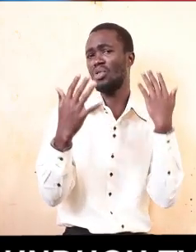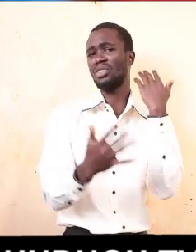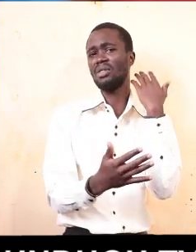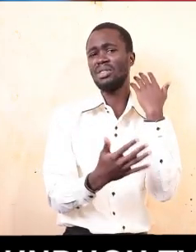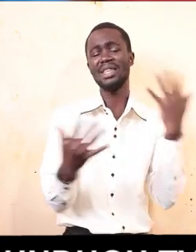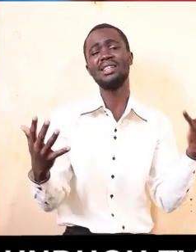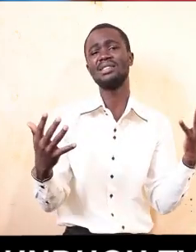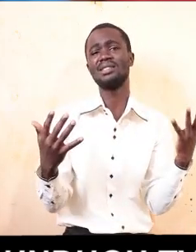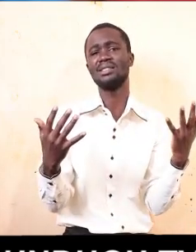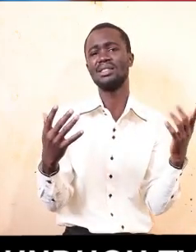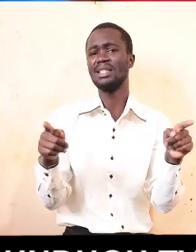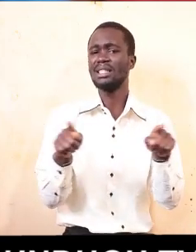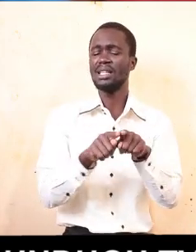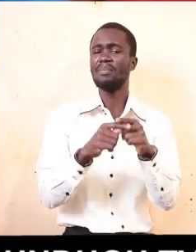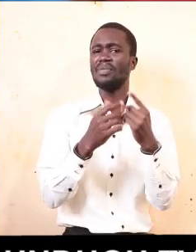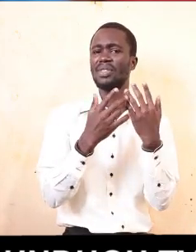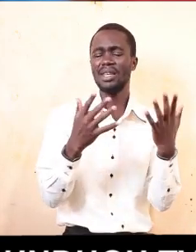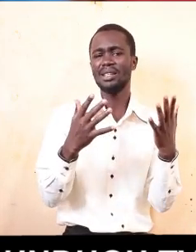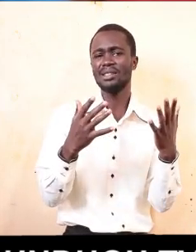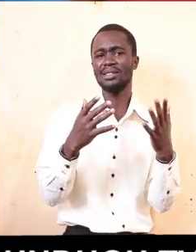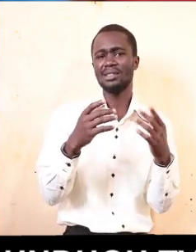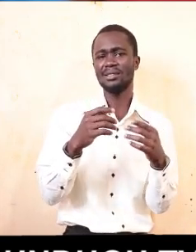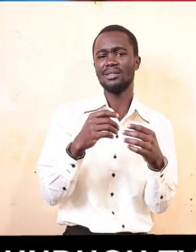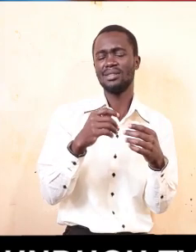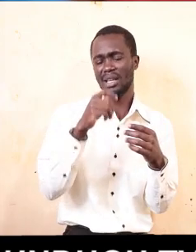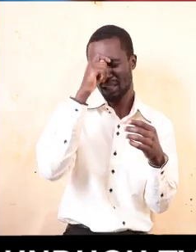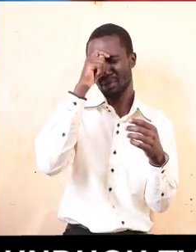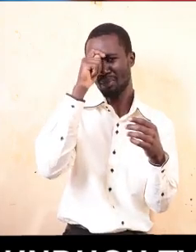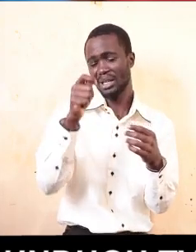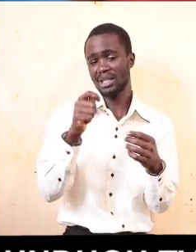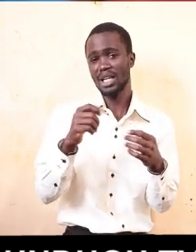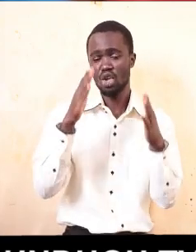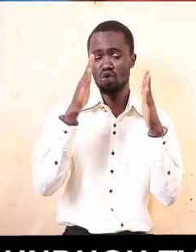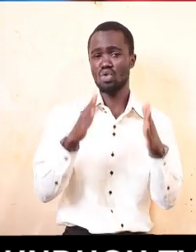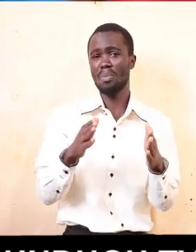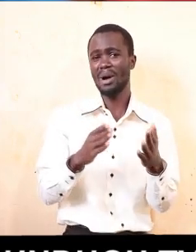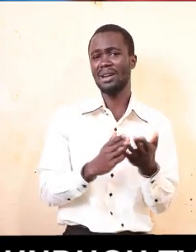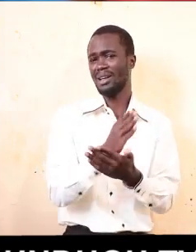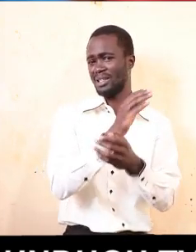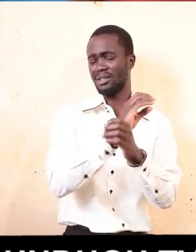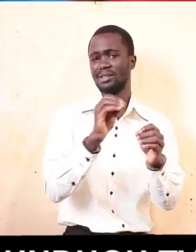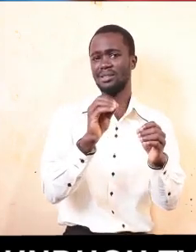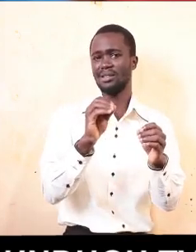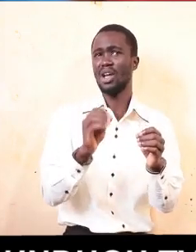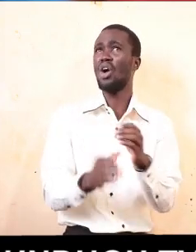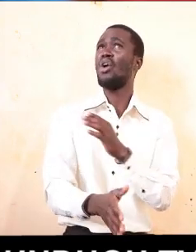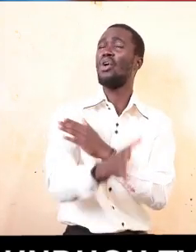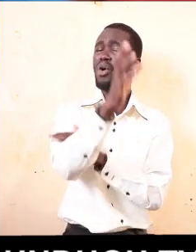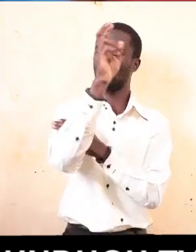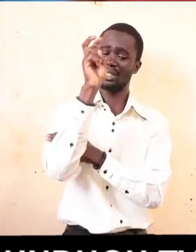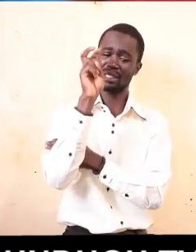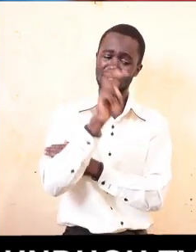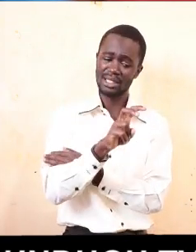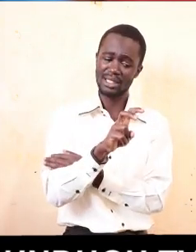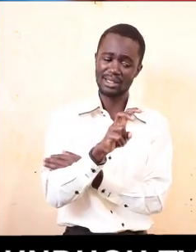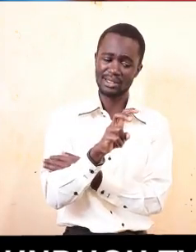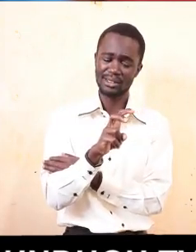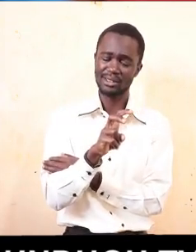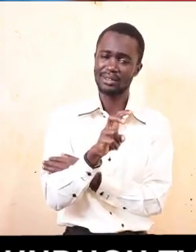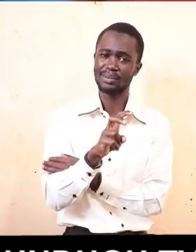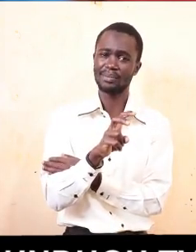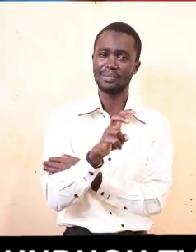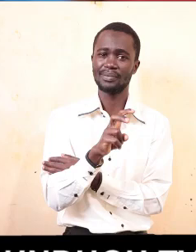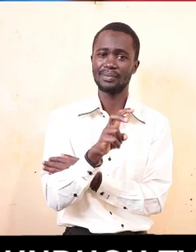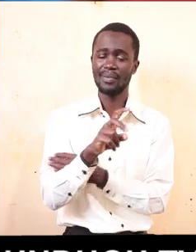kuhusunisha, mambo ya kudhihaki, na hayo mambo yote ndiyo Mungu alishuhudia wakati